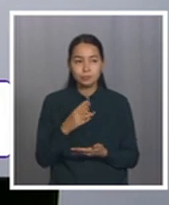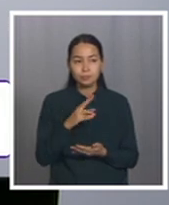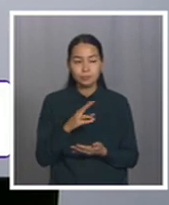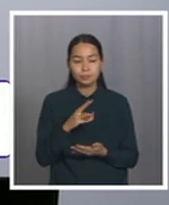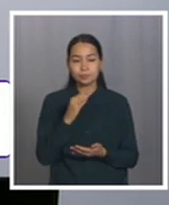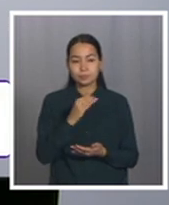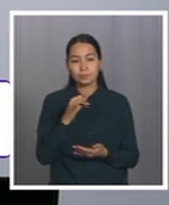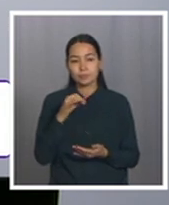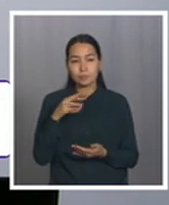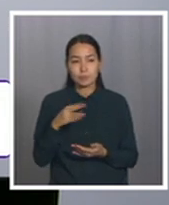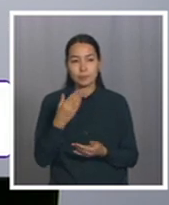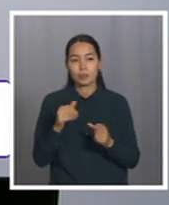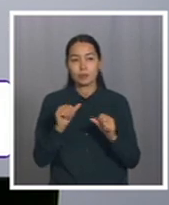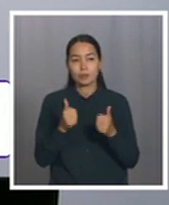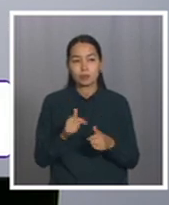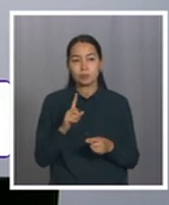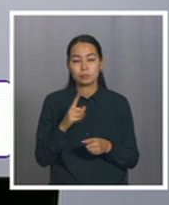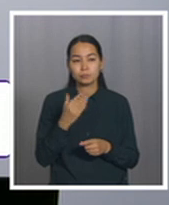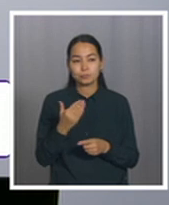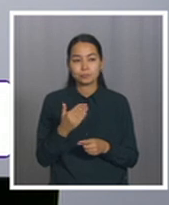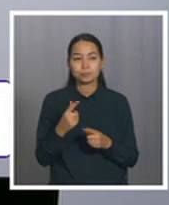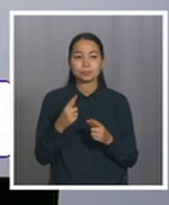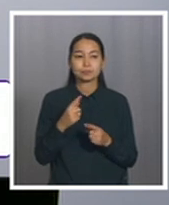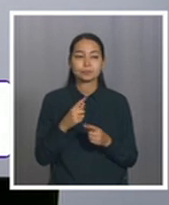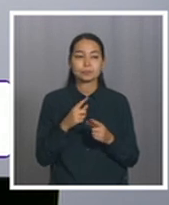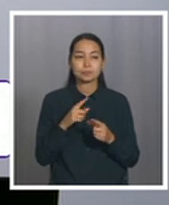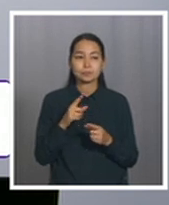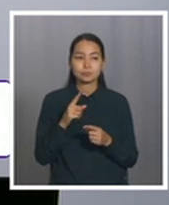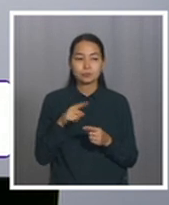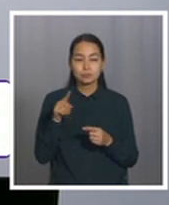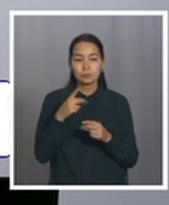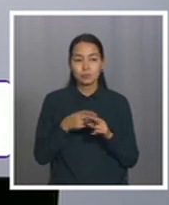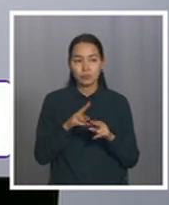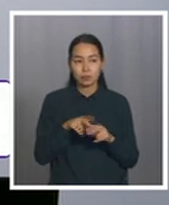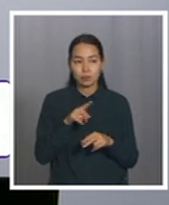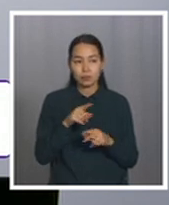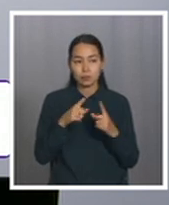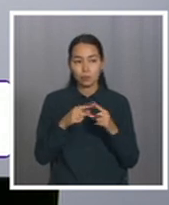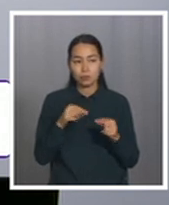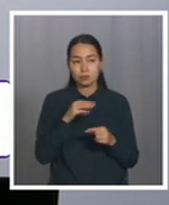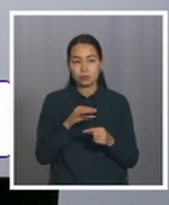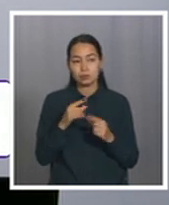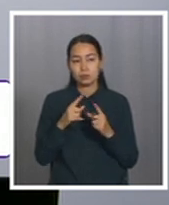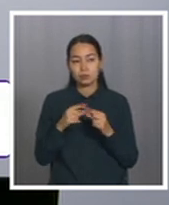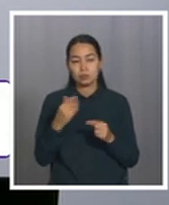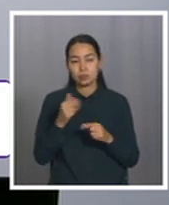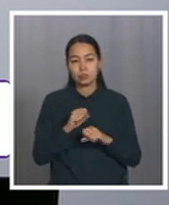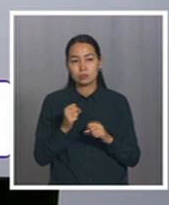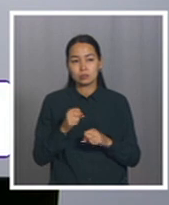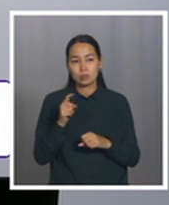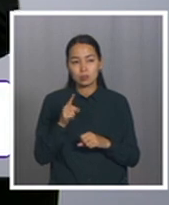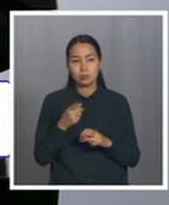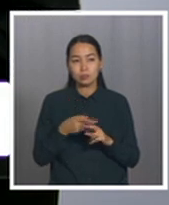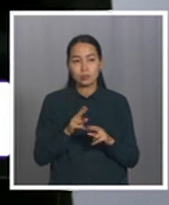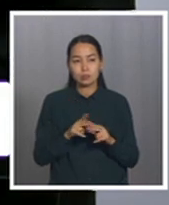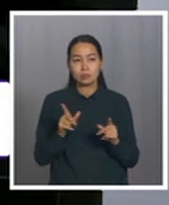бұл. Себебі A дегеніміз үдеу, үдеудің мәні дельта V бөлінген дельта Т. Өрнектің екі жағында дельта Т-ға көбейту арқылы біз F дельта Т тең M